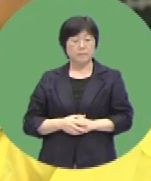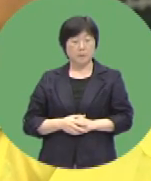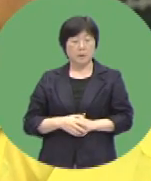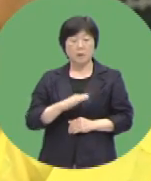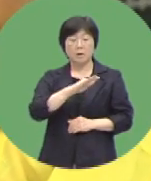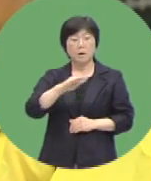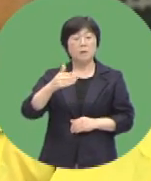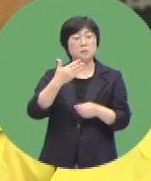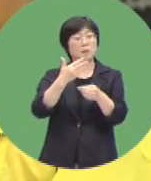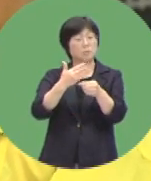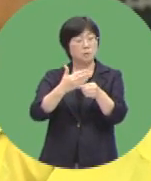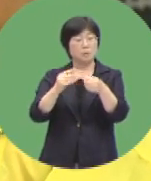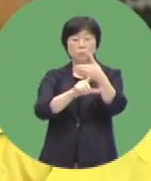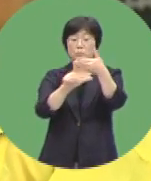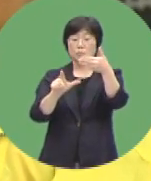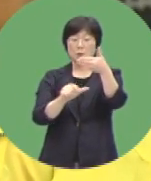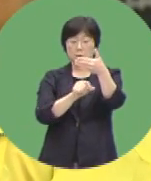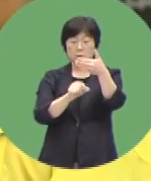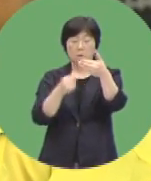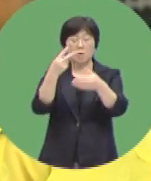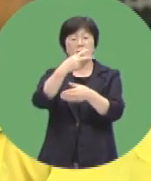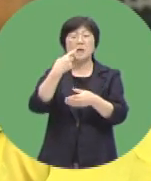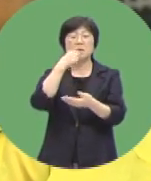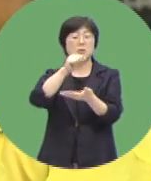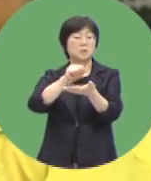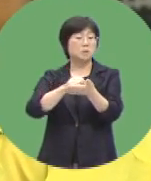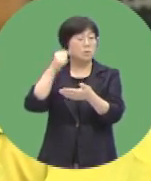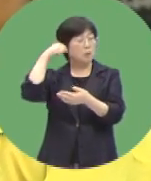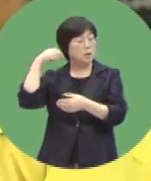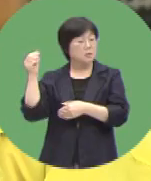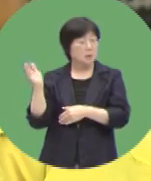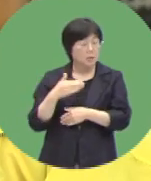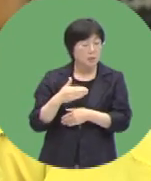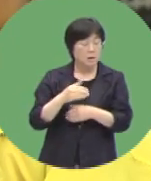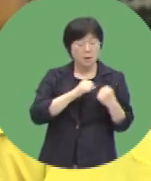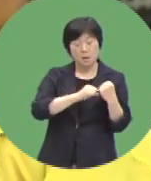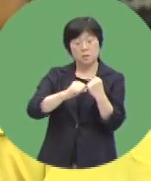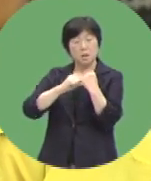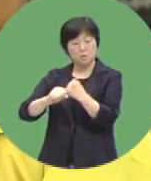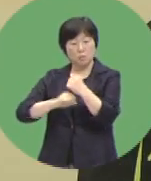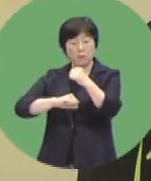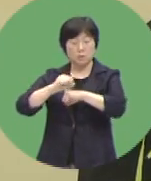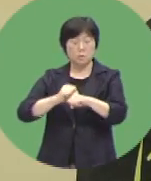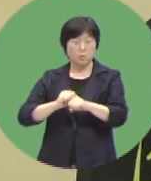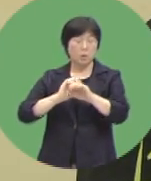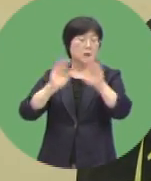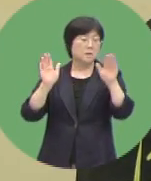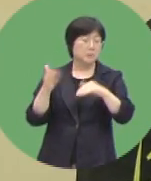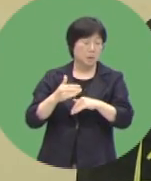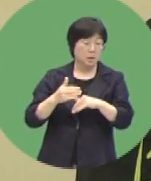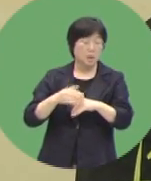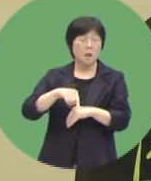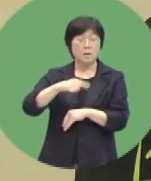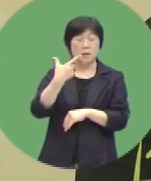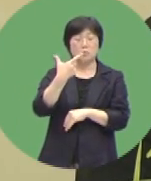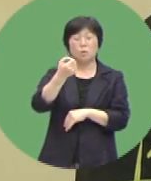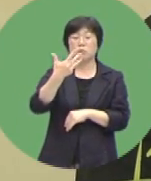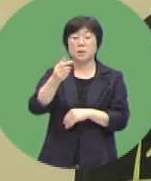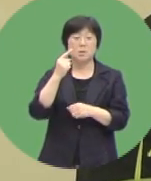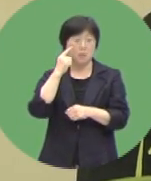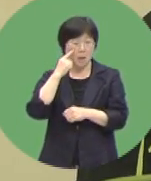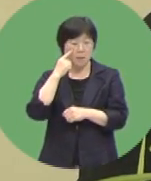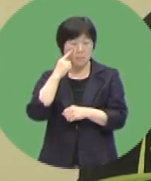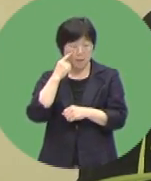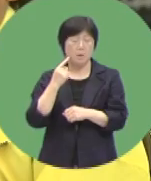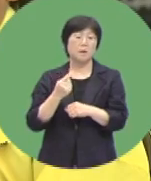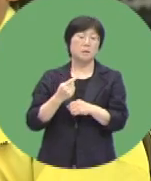平成9年9月の第2日曜日の朝に清掃活動を始めて168回目を迎える